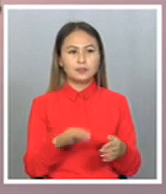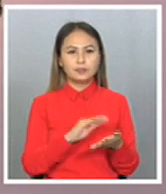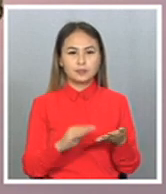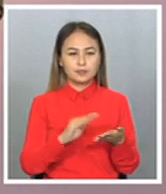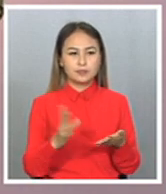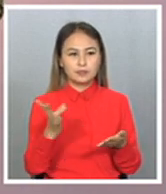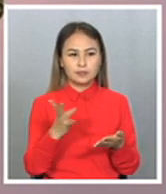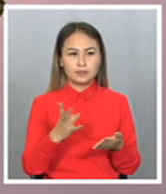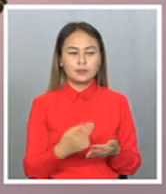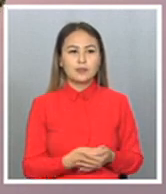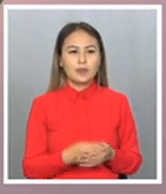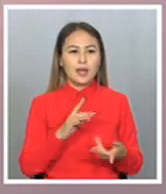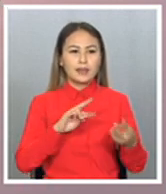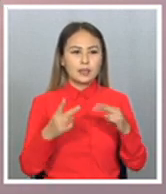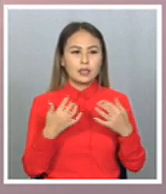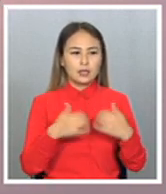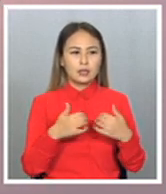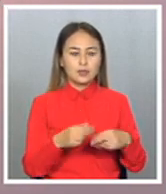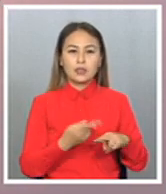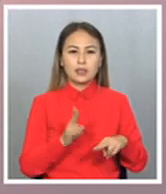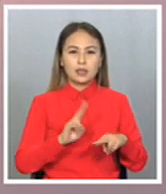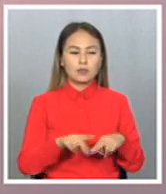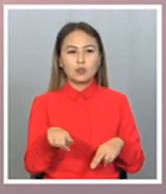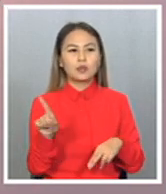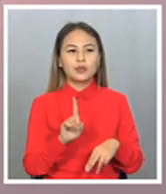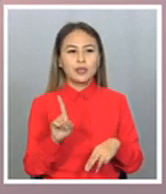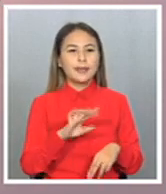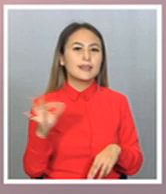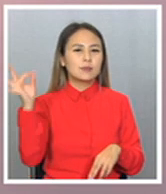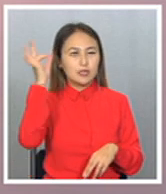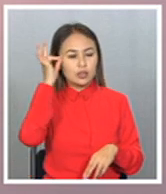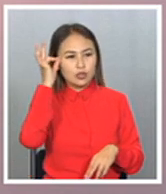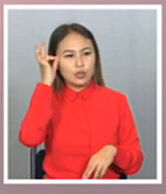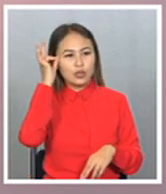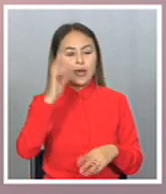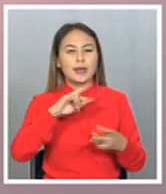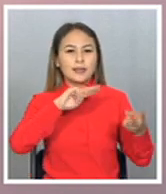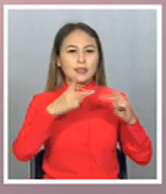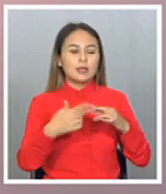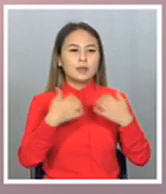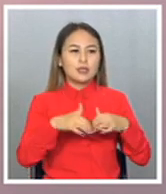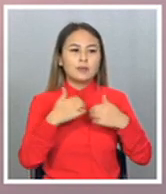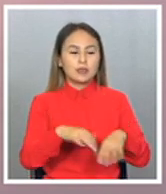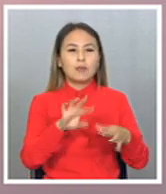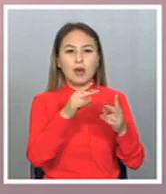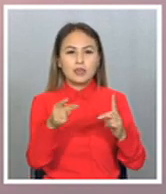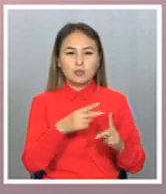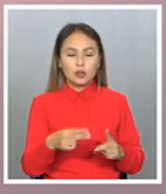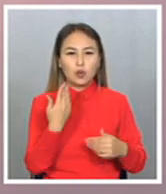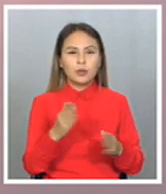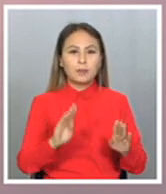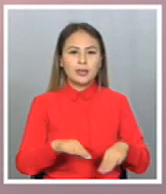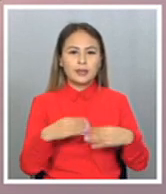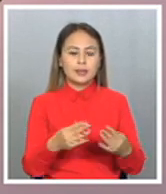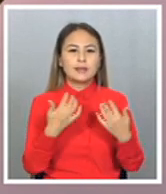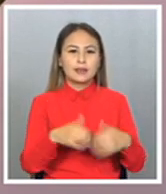құрастырамыз. Кері есептер дегеніміз не? Есімізге түсіреміз. Кері есептердің мазмұны, онда берілген